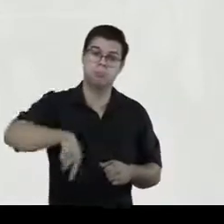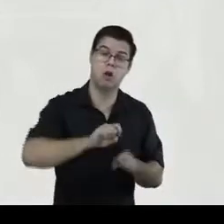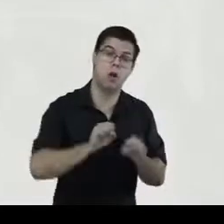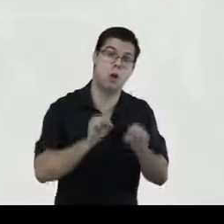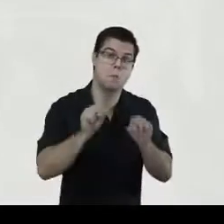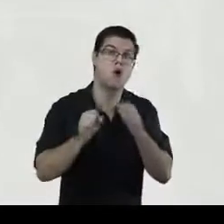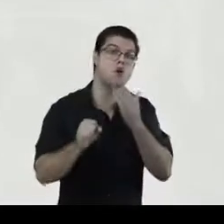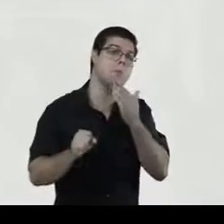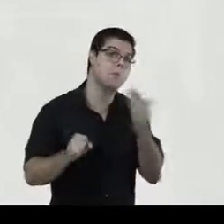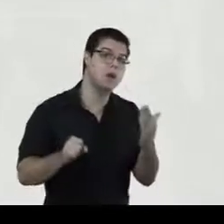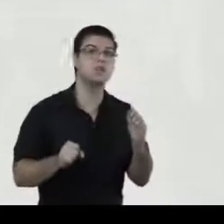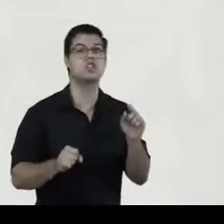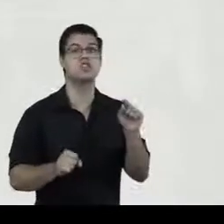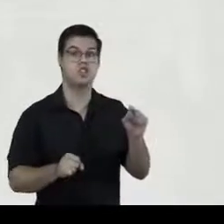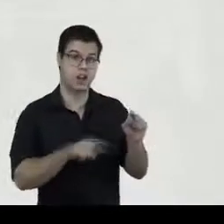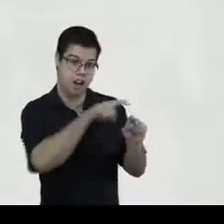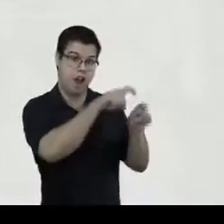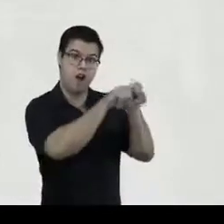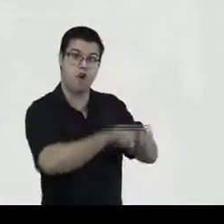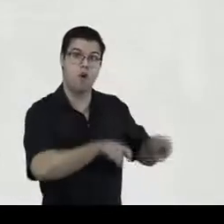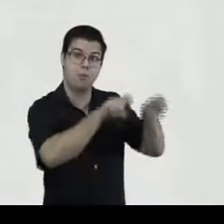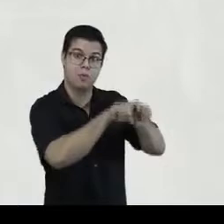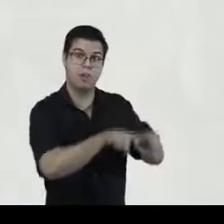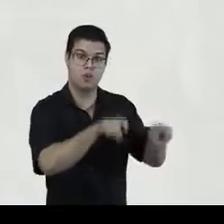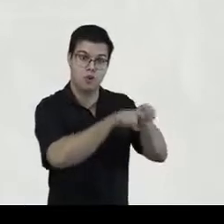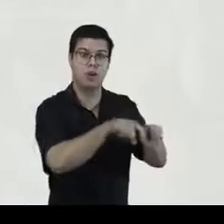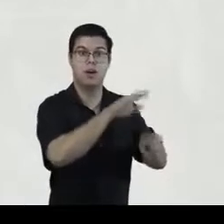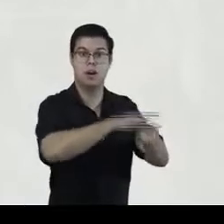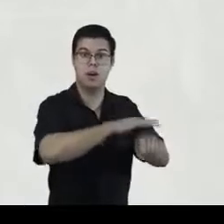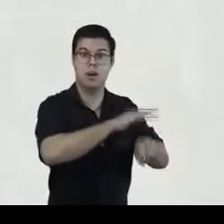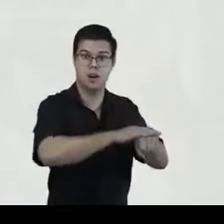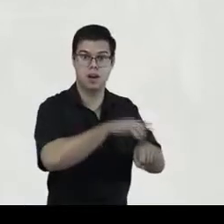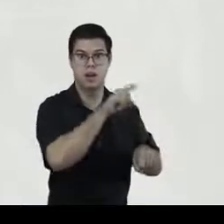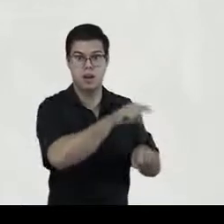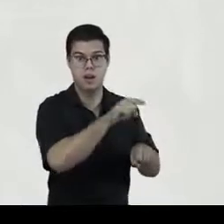Schrift gesehen hätte, als er tatsächlich gesehen hat.